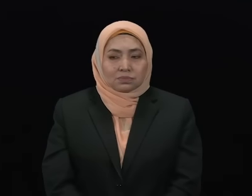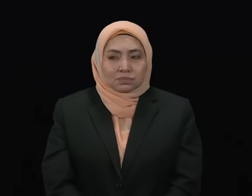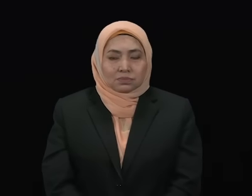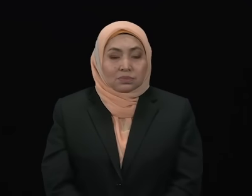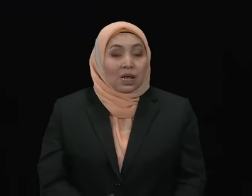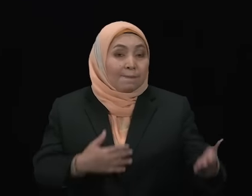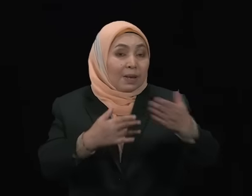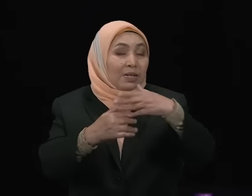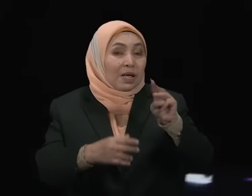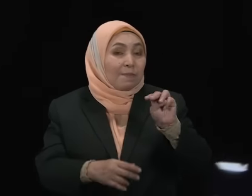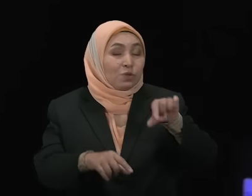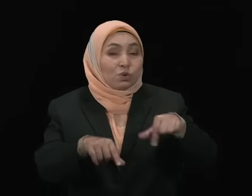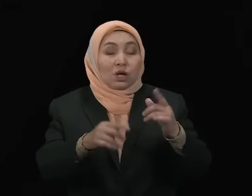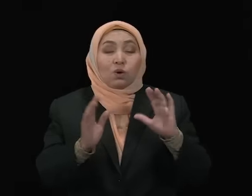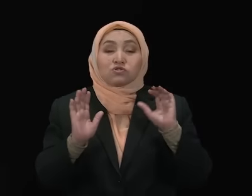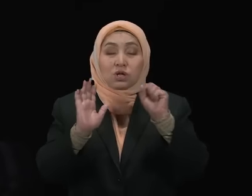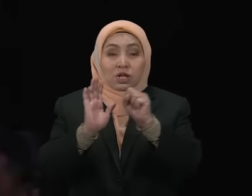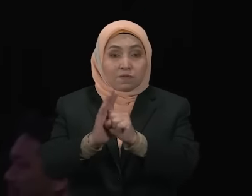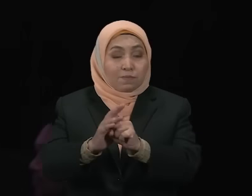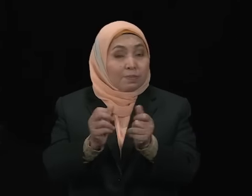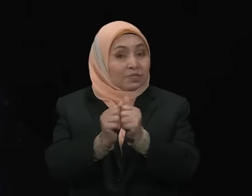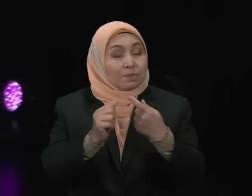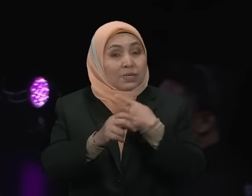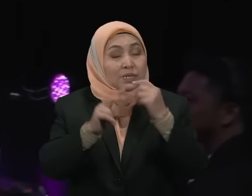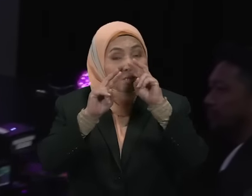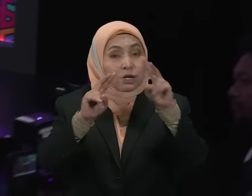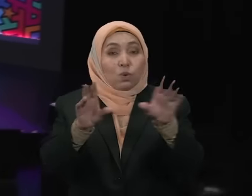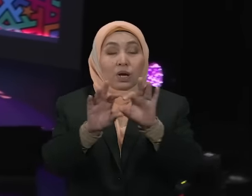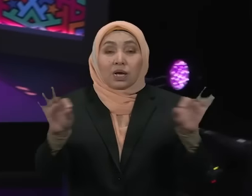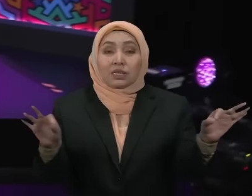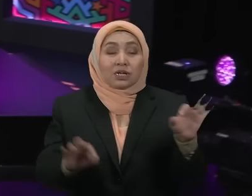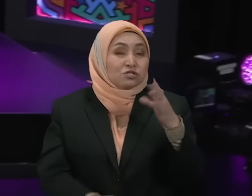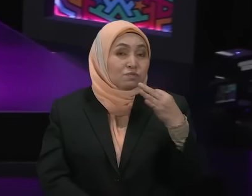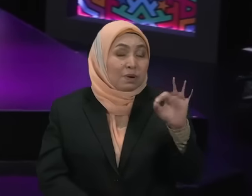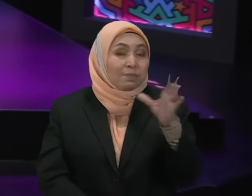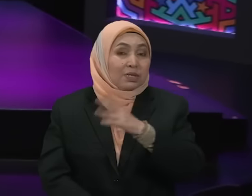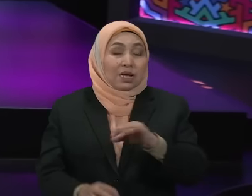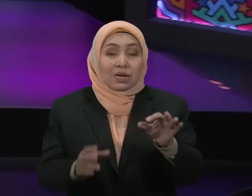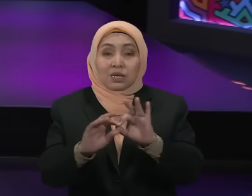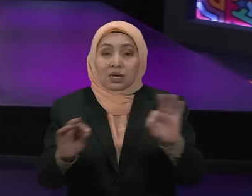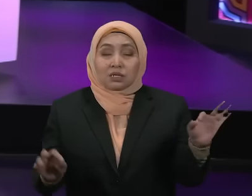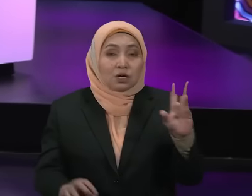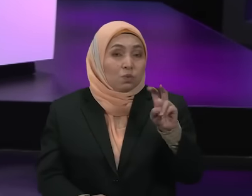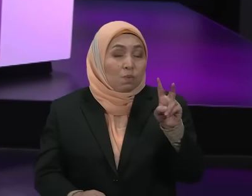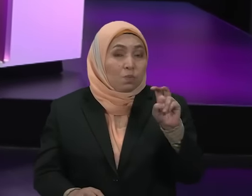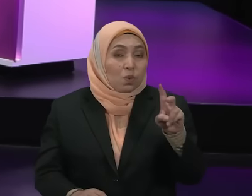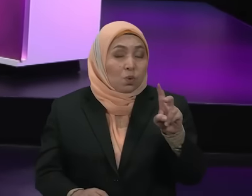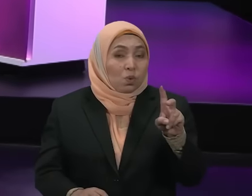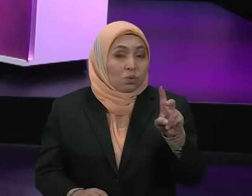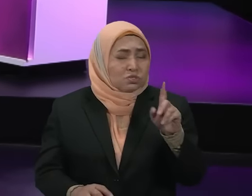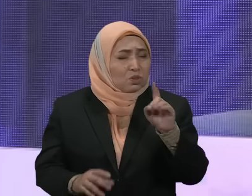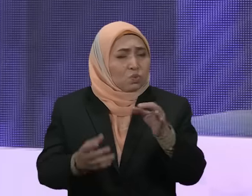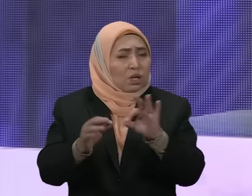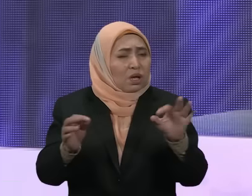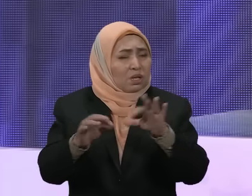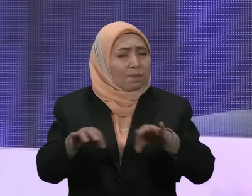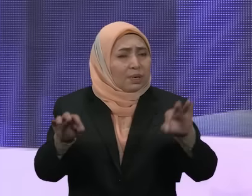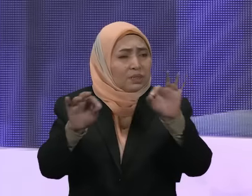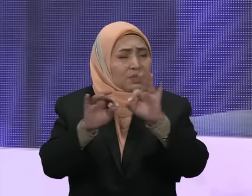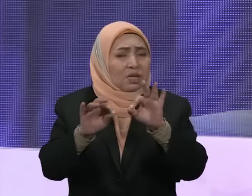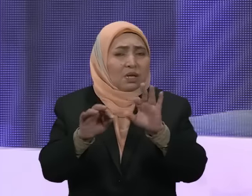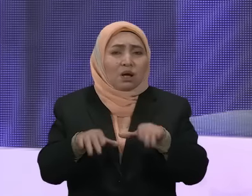Kembali kita dalam My Quran Time, Quran Salat Infak. Sama-sama kita melihat kepada ayat yang ke-19 dan ayat yang ke-20. Satu ayat yang penting, Ustaz, ya.